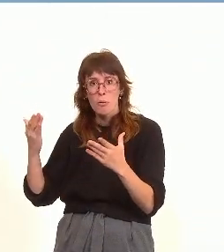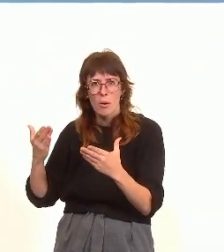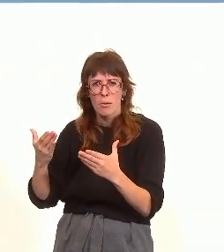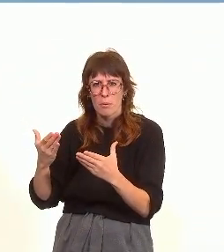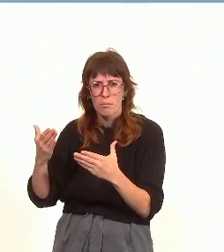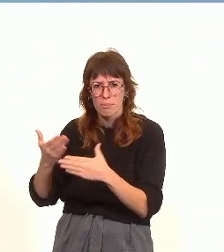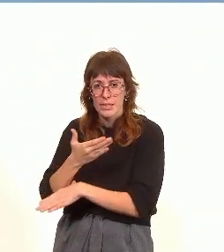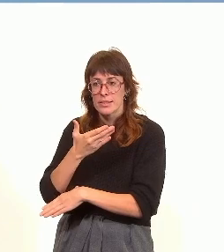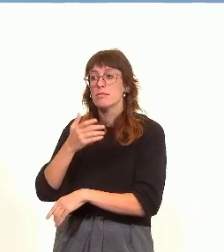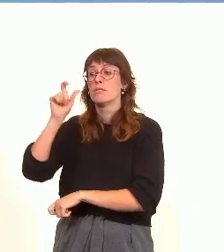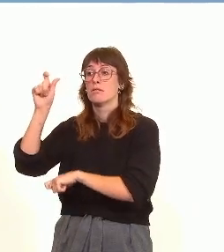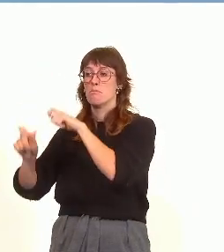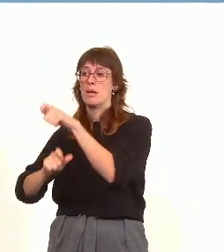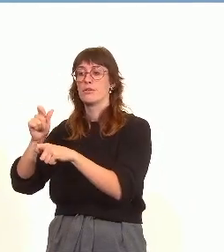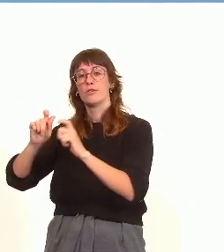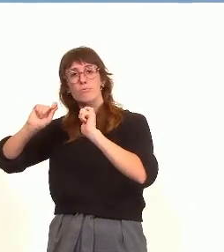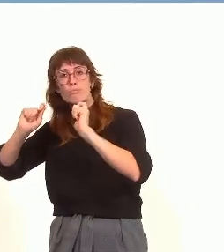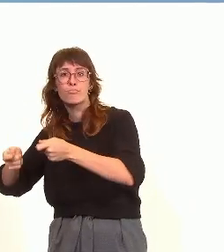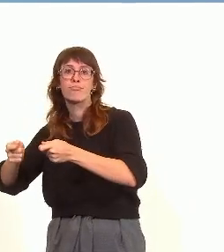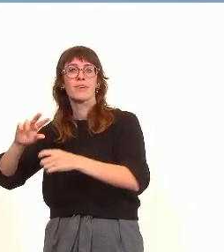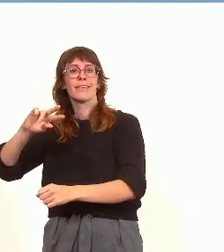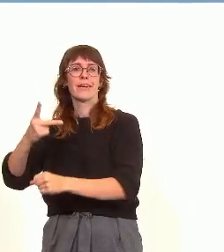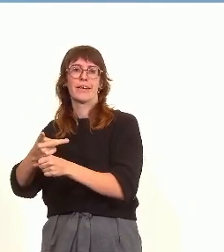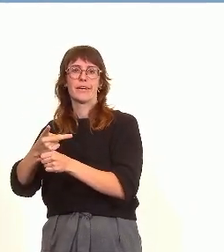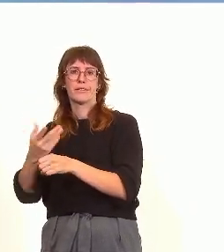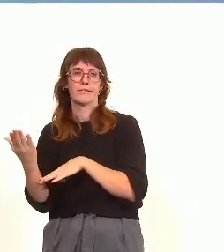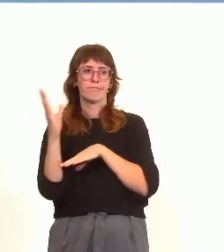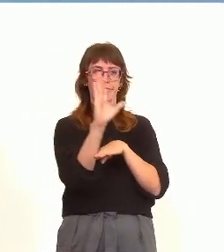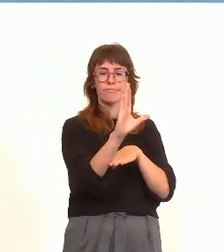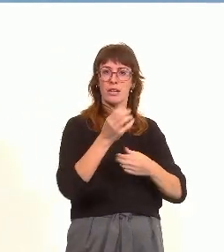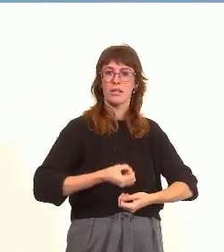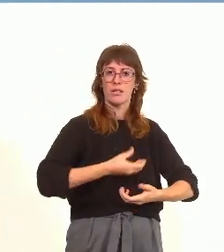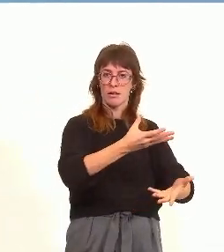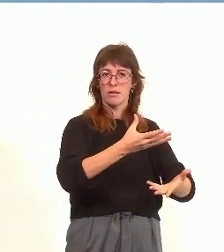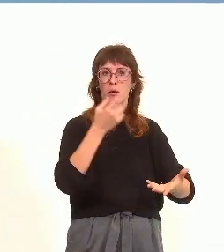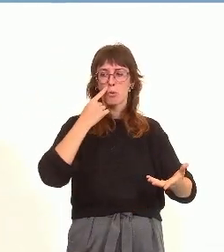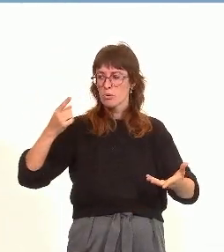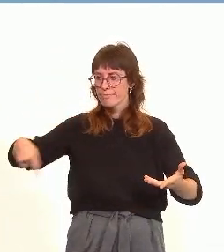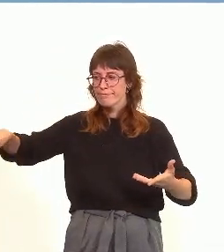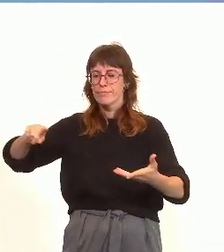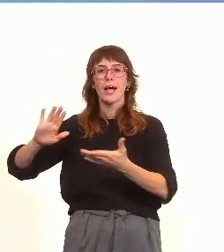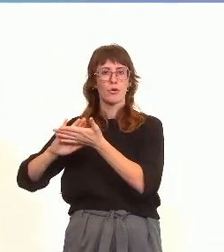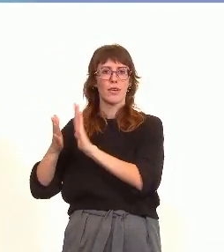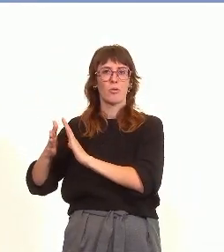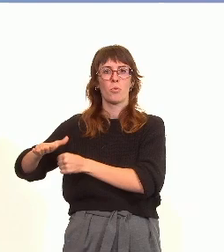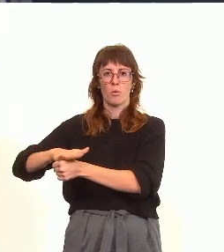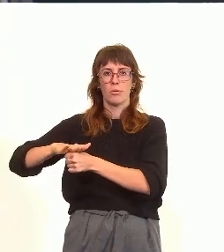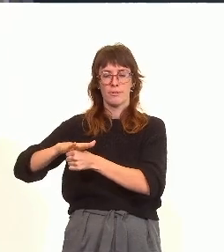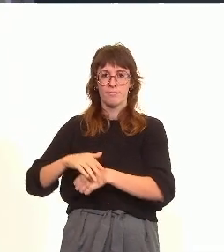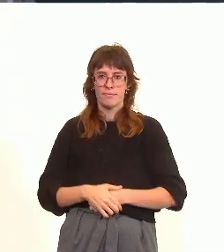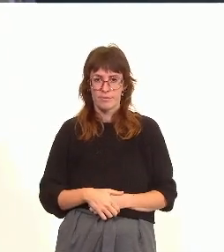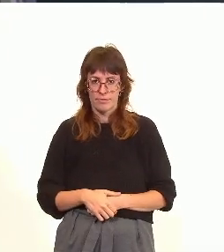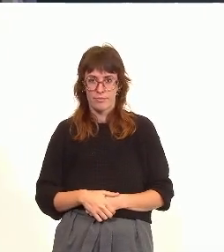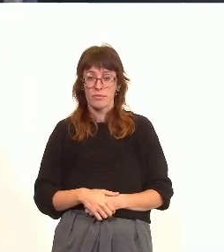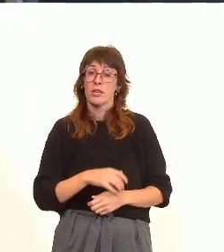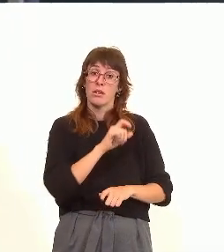d'eux. Et puis on a une autre prise de parole qui est celle des paroles des personnes directement concernées qui reposent sur leur expertise